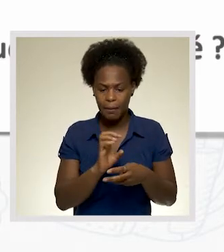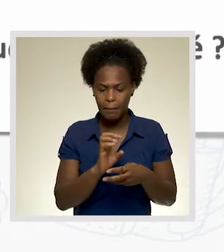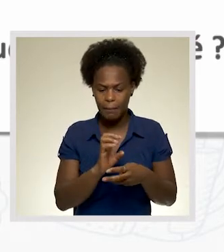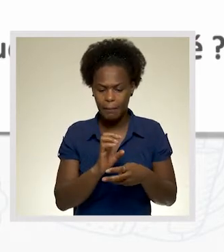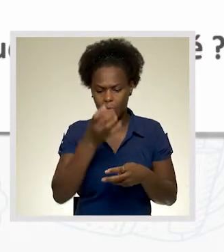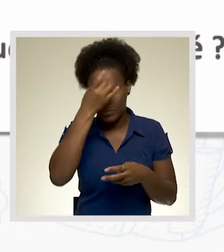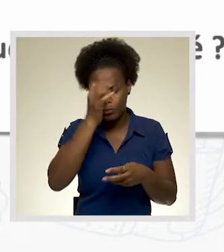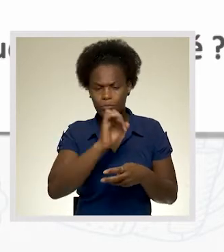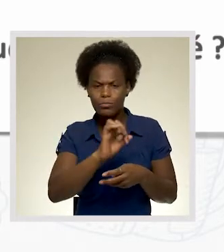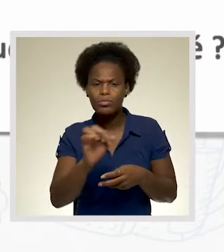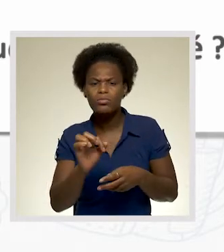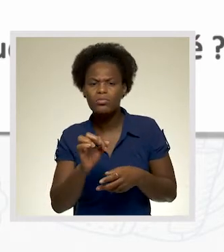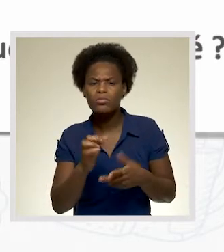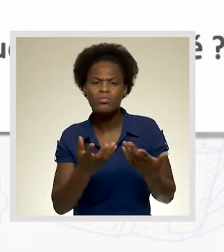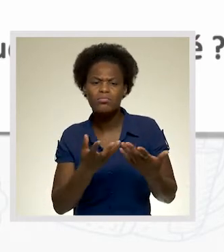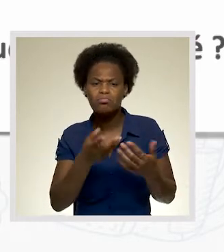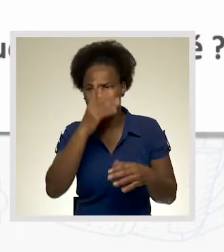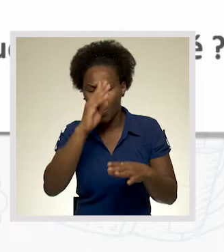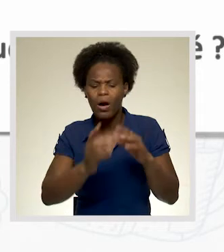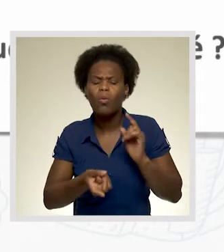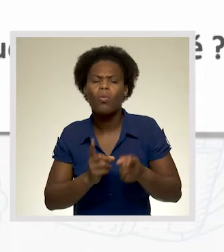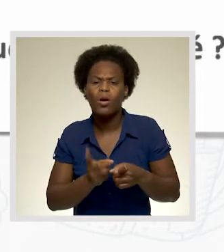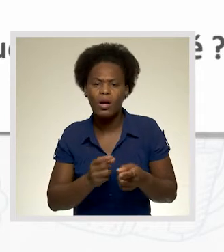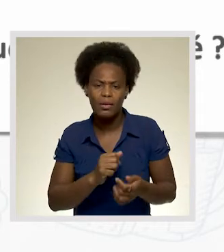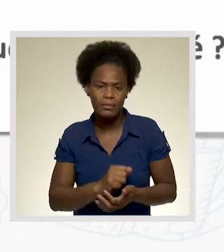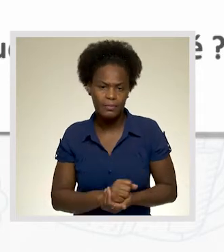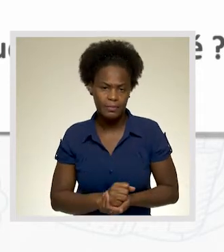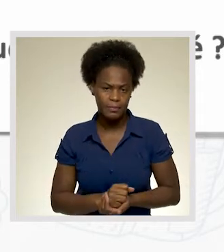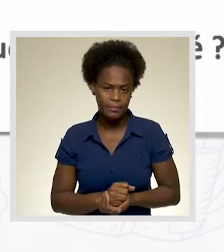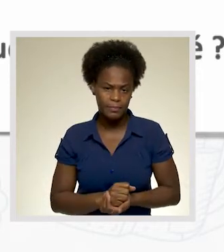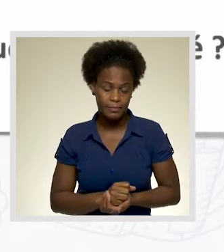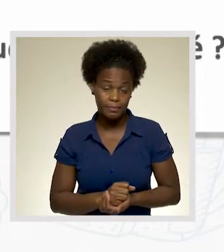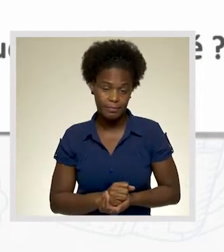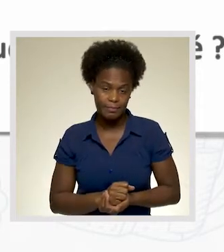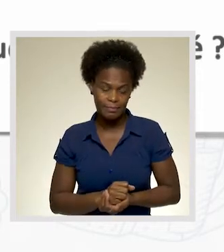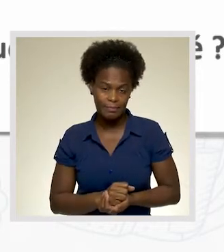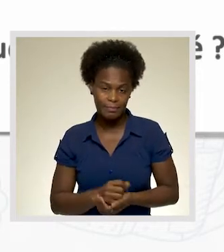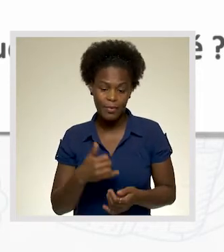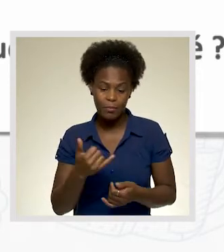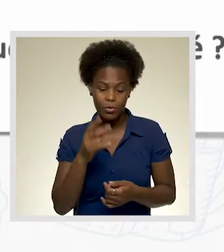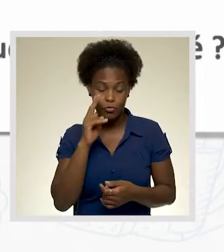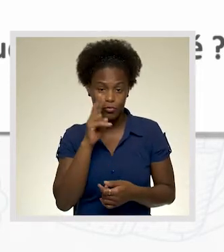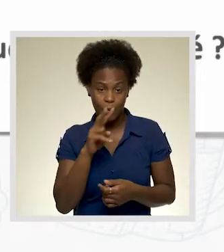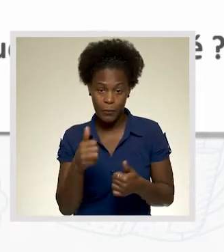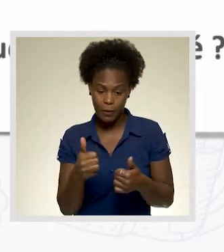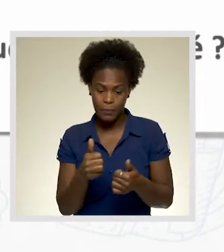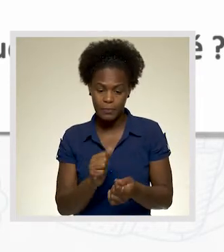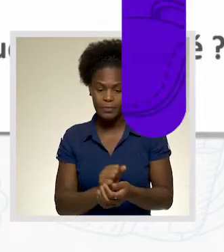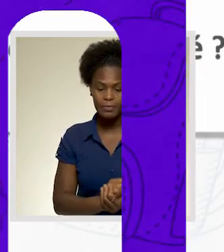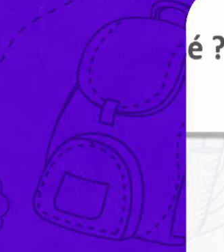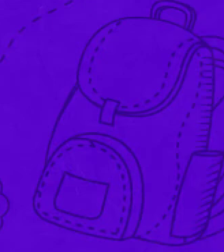À votre avis, que s'est-il passé? C'est bien? Regardez bien.